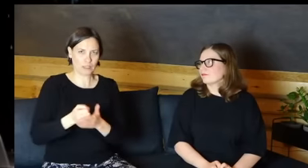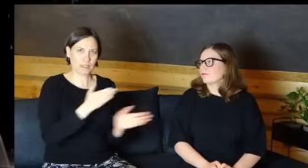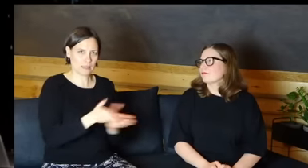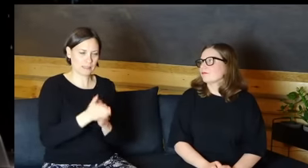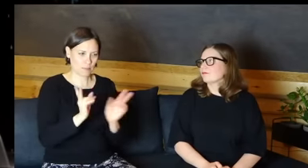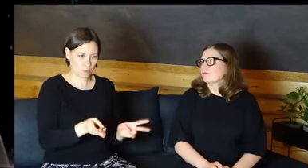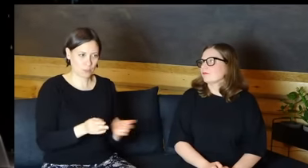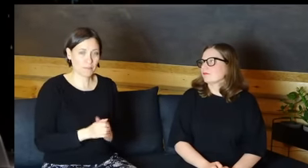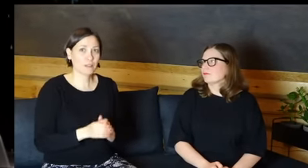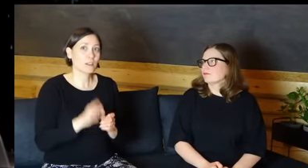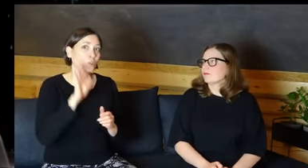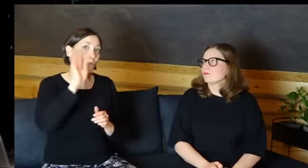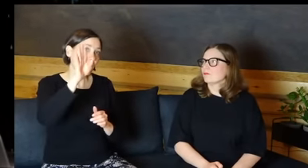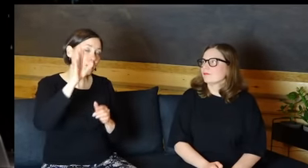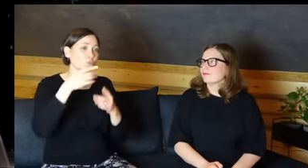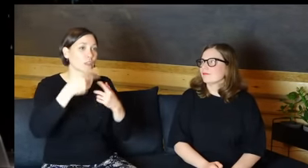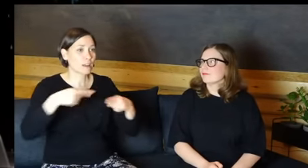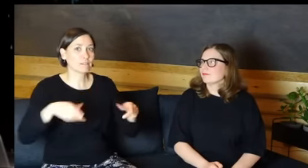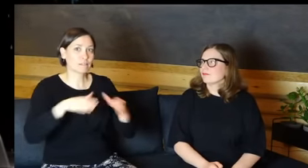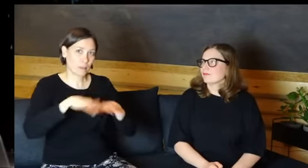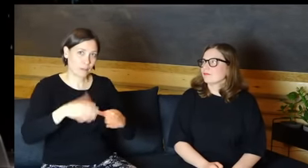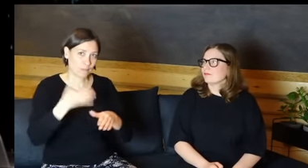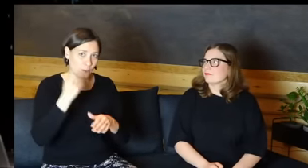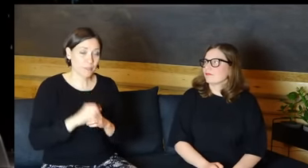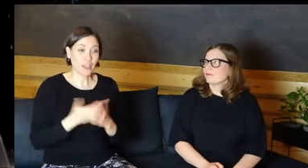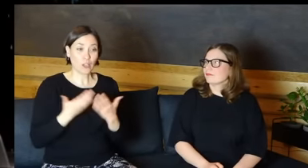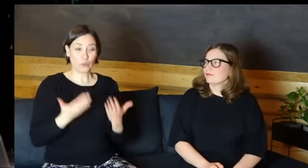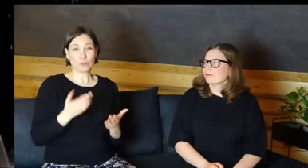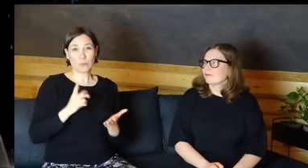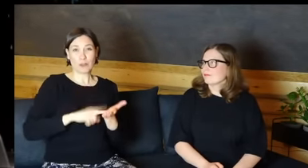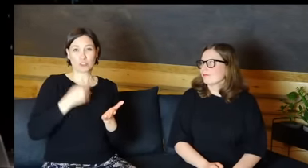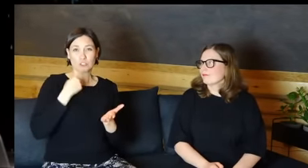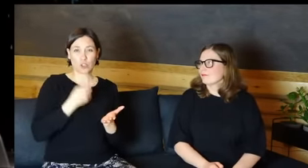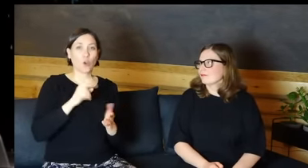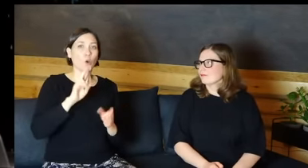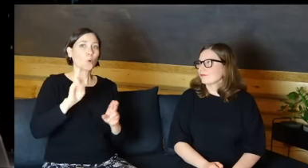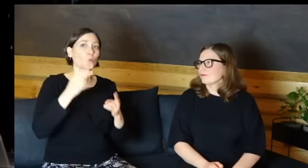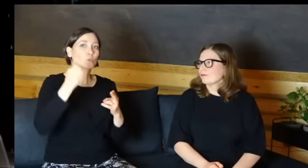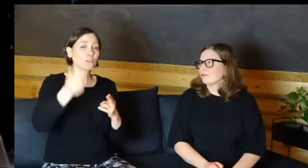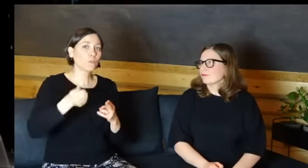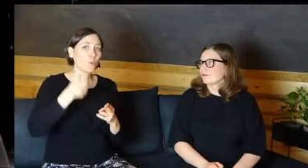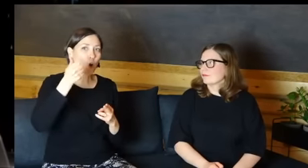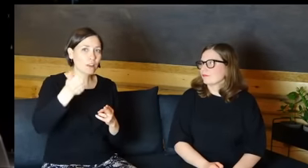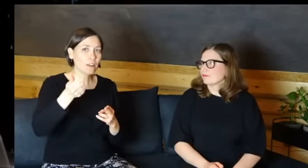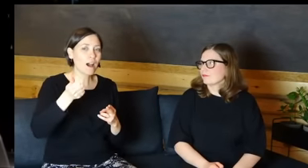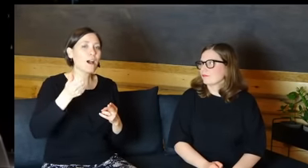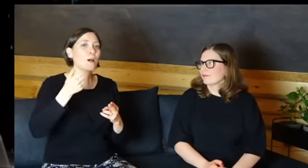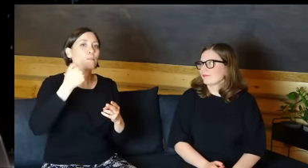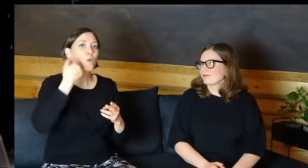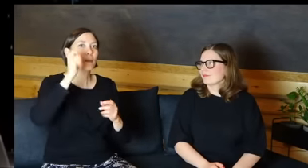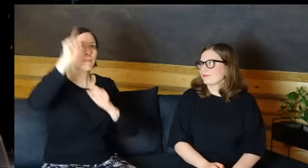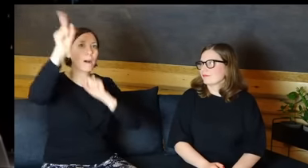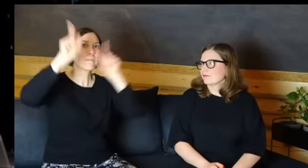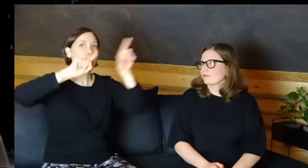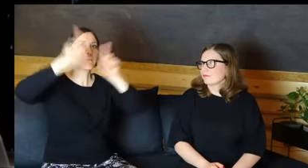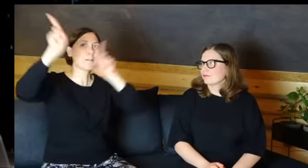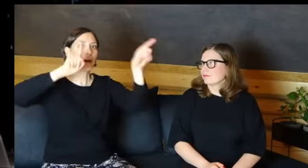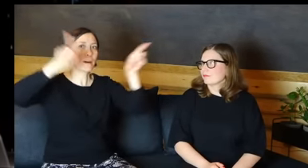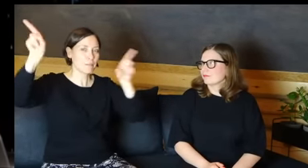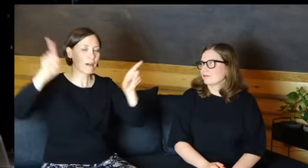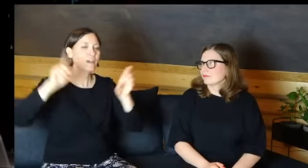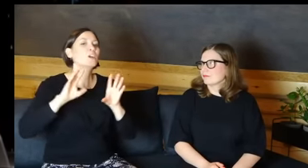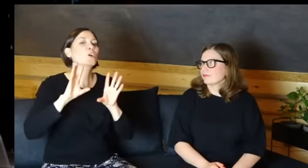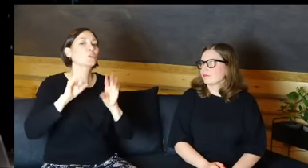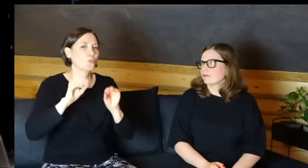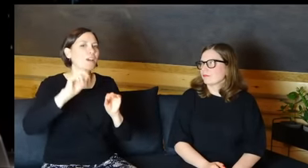tulevaisuudessa. Ja kyllä se täytyy sanoa jo tässä kohdalla, että uuden vuoden rakentut kun tuossa paukkuu, niin kyllä meistä vielä kuullaan ensi